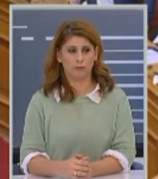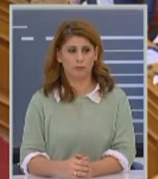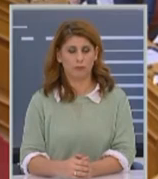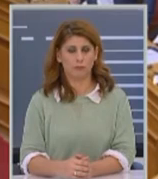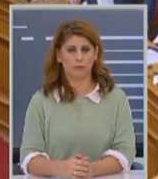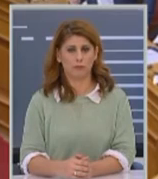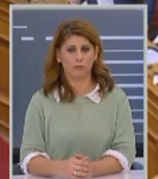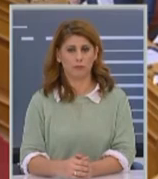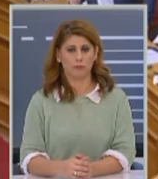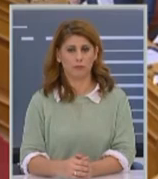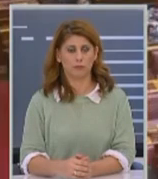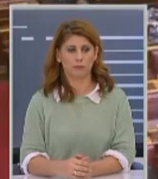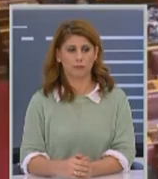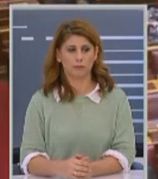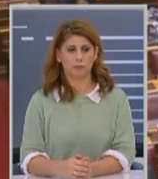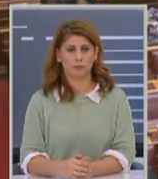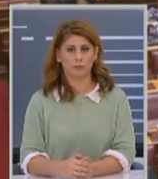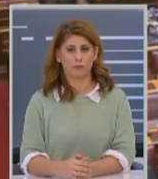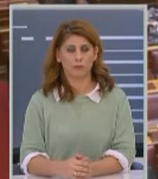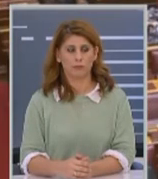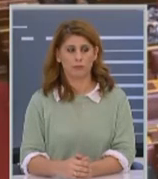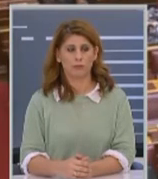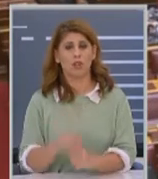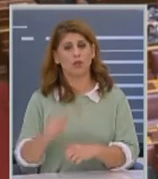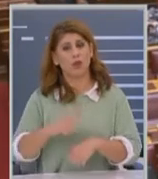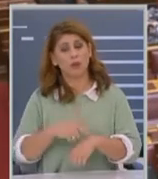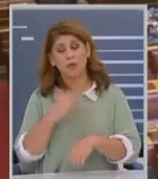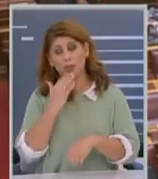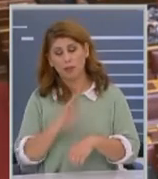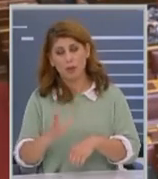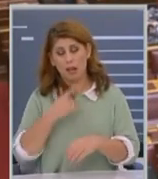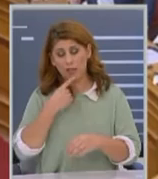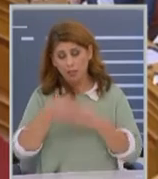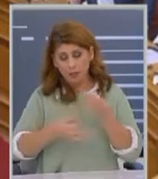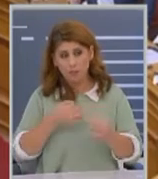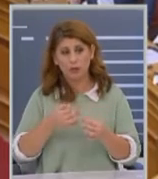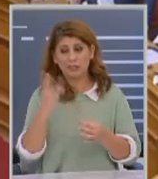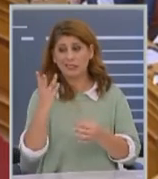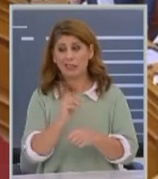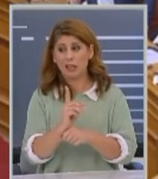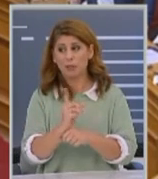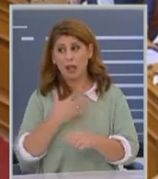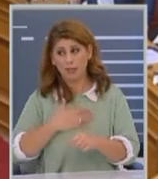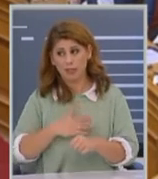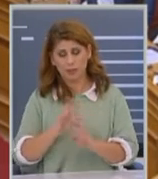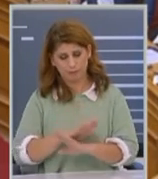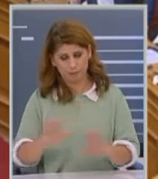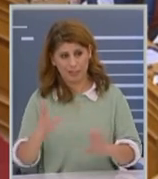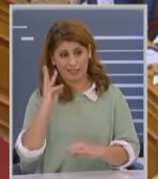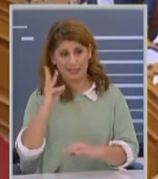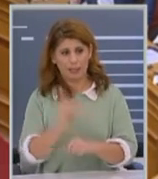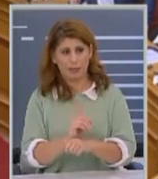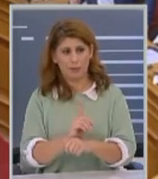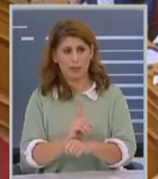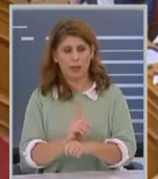Τώρα είναι ο χρόνος που δεν μας επιτρέπει. Αν αρχίσω και σας αναφερθώ. Κύριε Υπουργέ, άλλα τρία λεπτά αν θέλετε. Άλλα τρία λεπτά